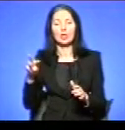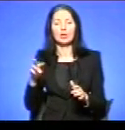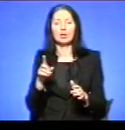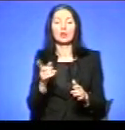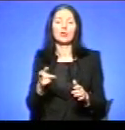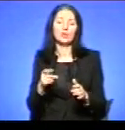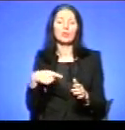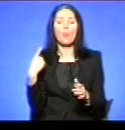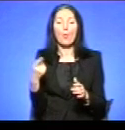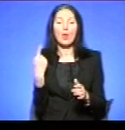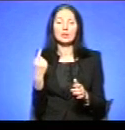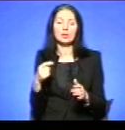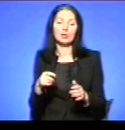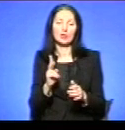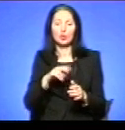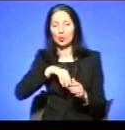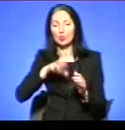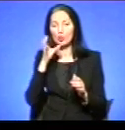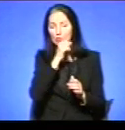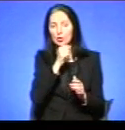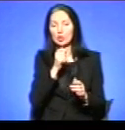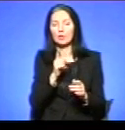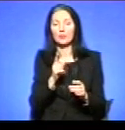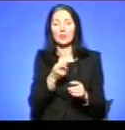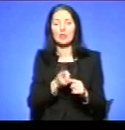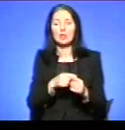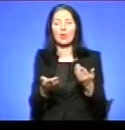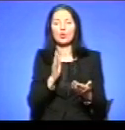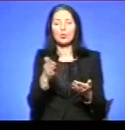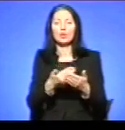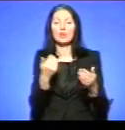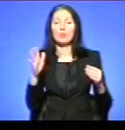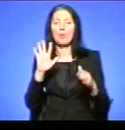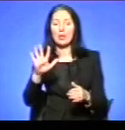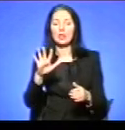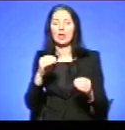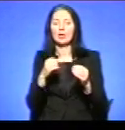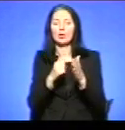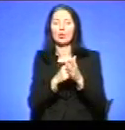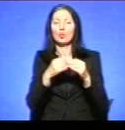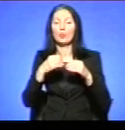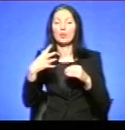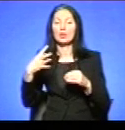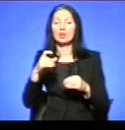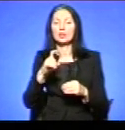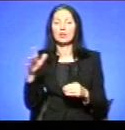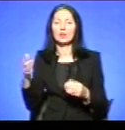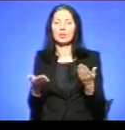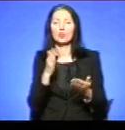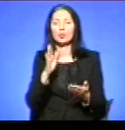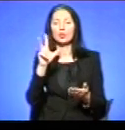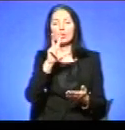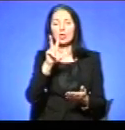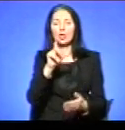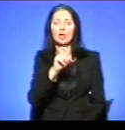злочинного вміння викрадача. Це може бути від 5 хвилин до 15 хвилин, може бути і 3 хвилини і